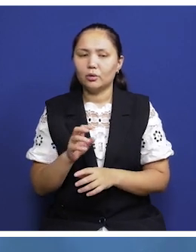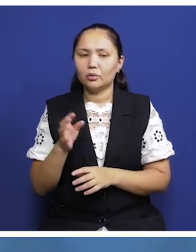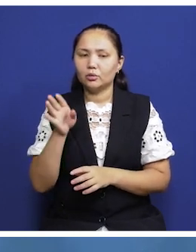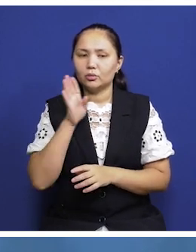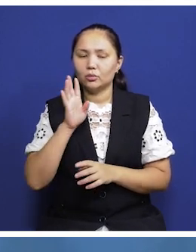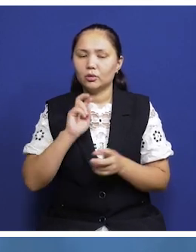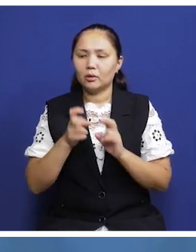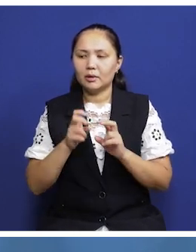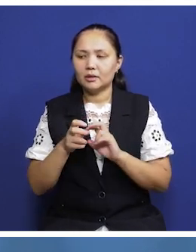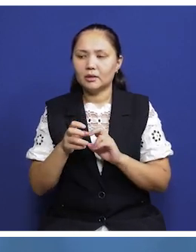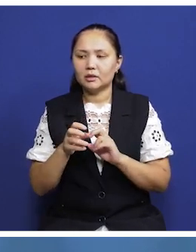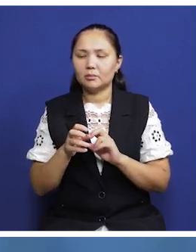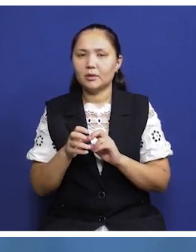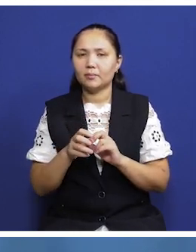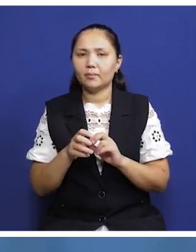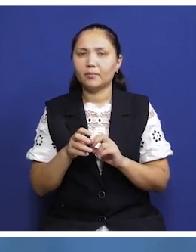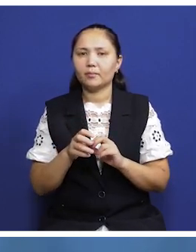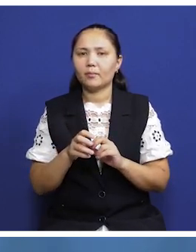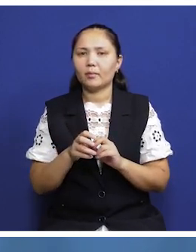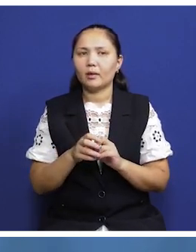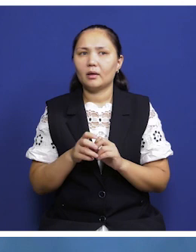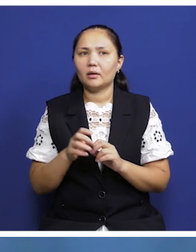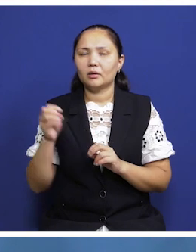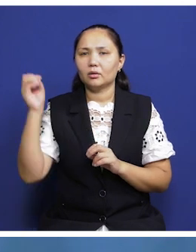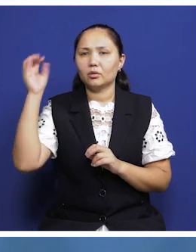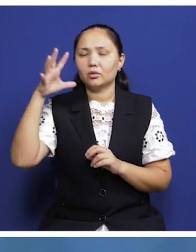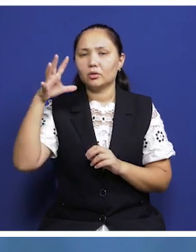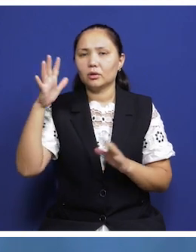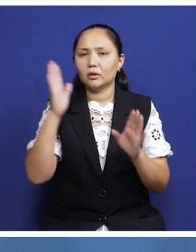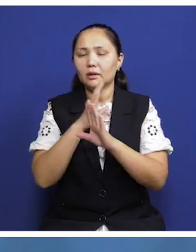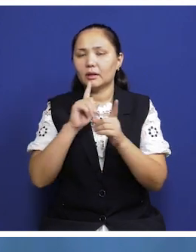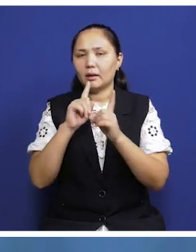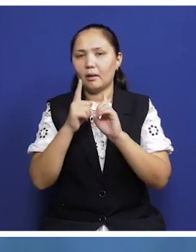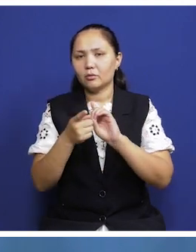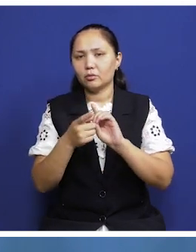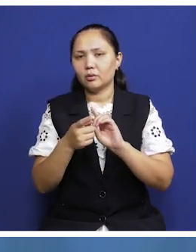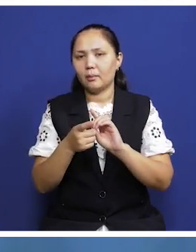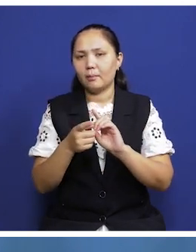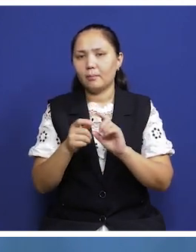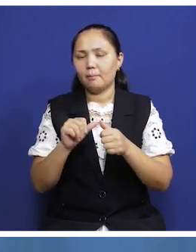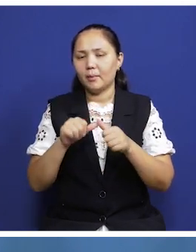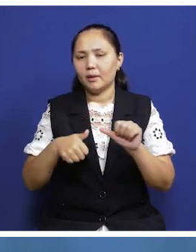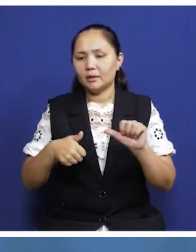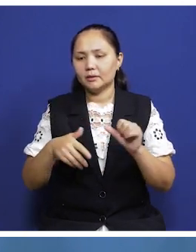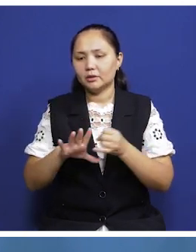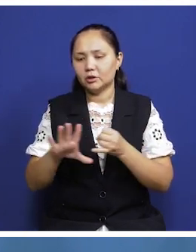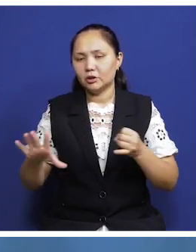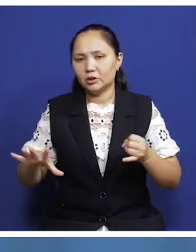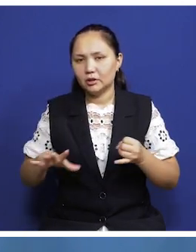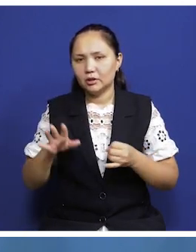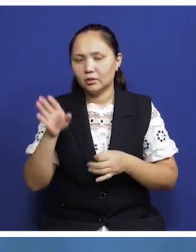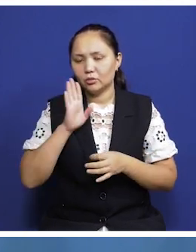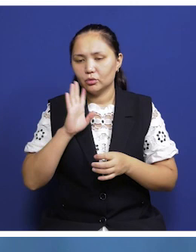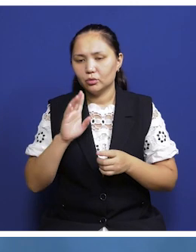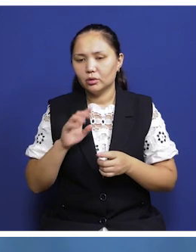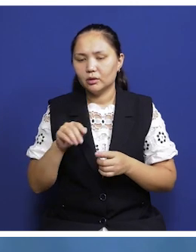бойынша соңғы жылдар әсіресе күннің өзгеруіне, ауа райының өзгеруіне байланысты жер асты суы да түсіп кетіп отыр. Кейбір елді мекендерде